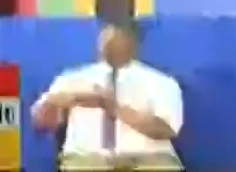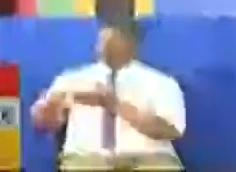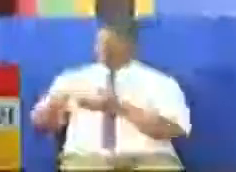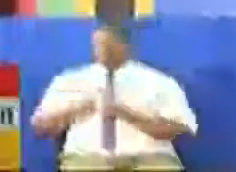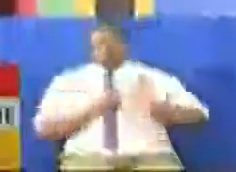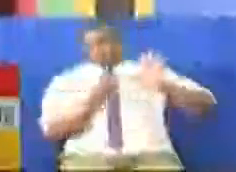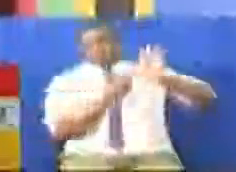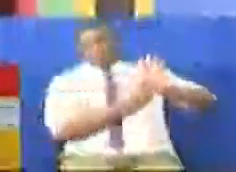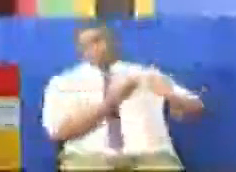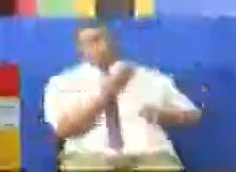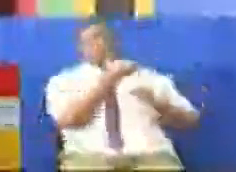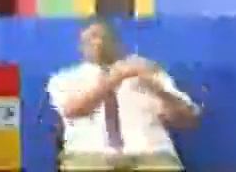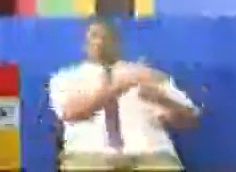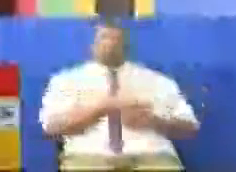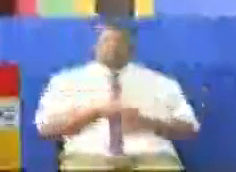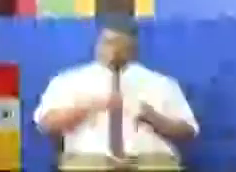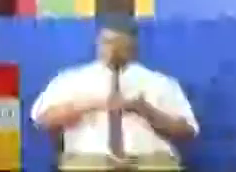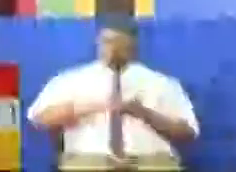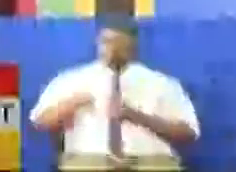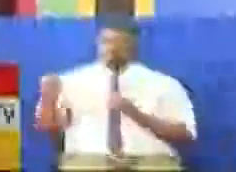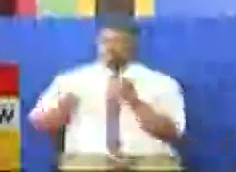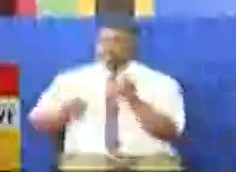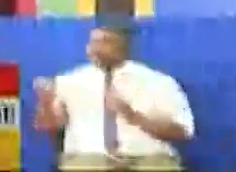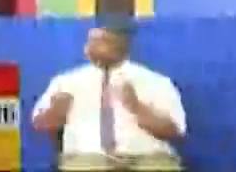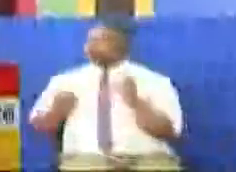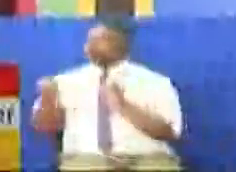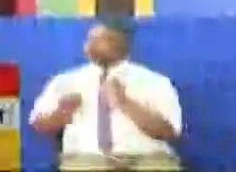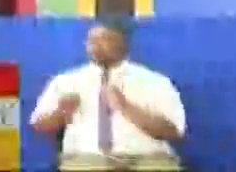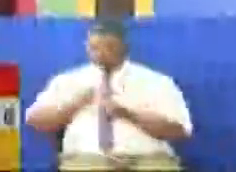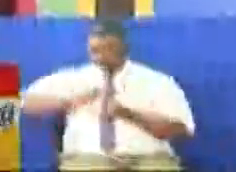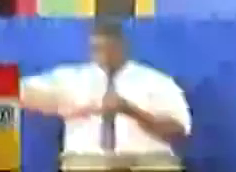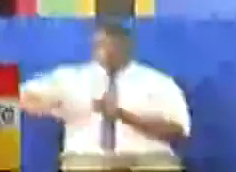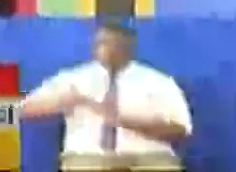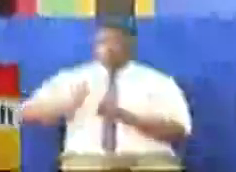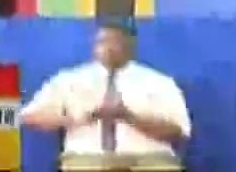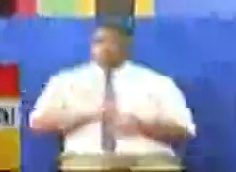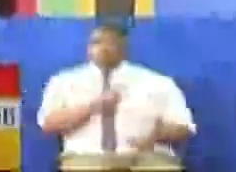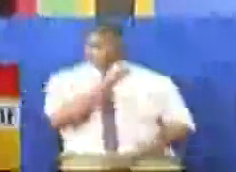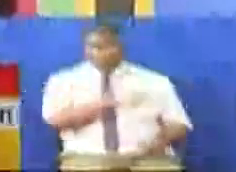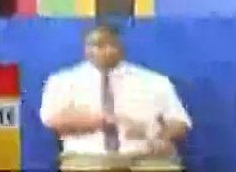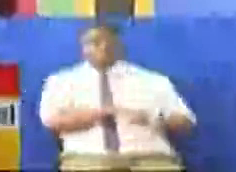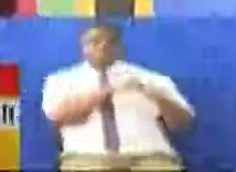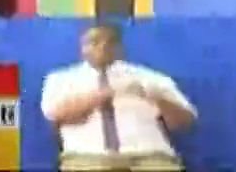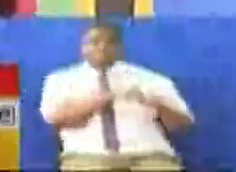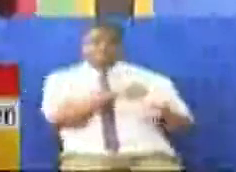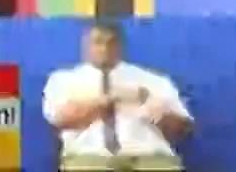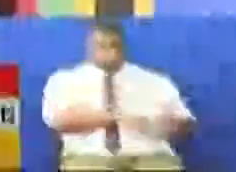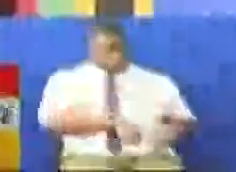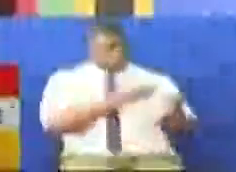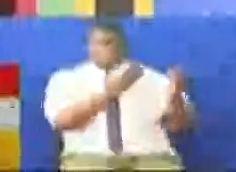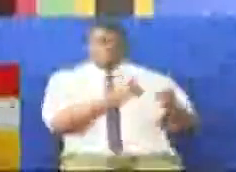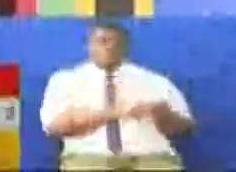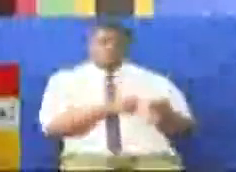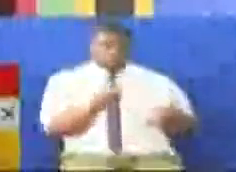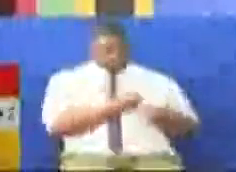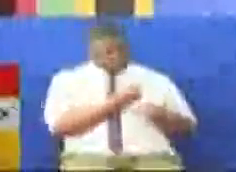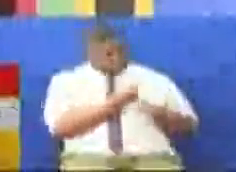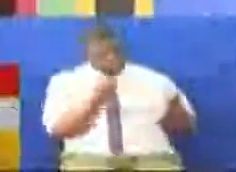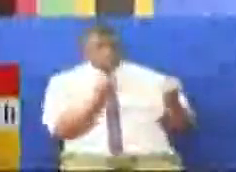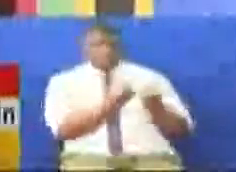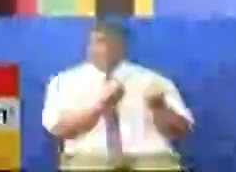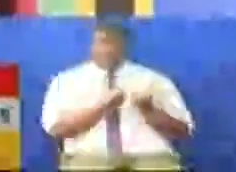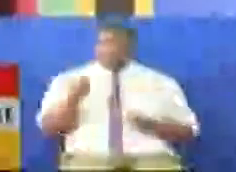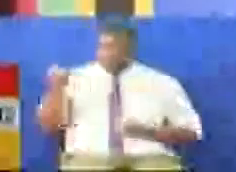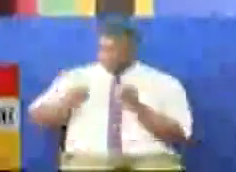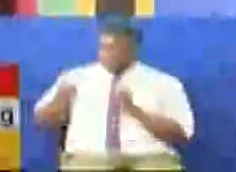kwenye kampuni ambayo inunua hayo magari, walikubaliana kwamba mwenye kampuni hiyo aliyouzia magari atafanya matengenezo ya